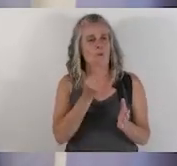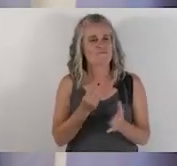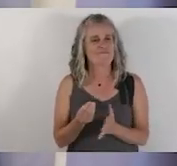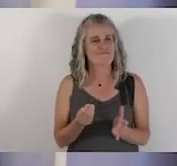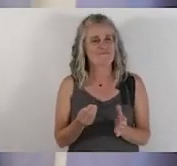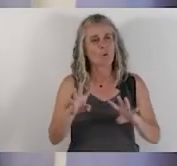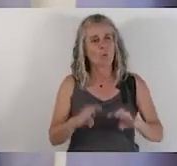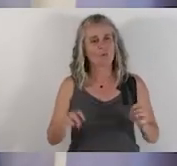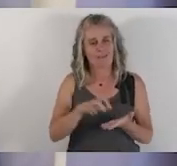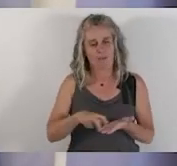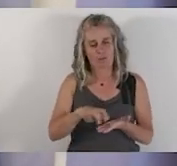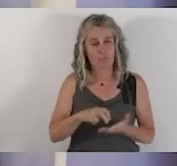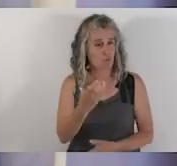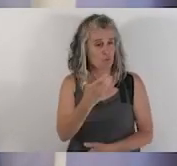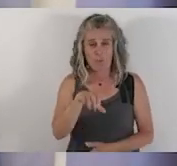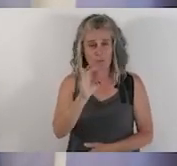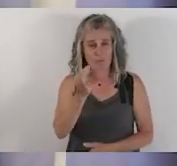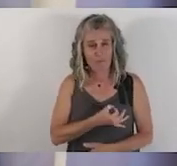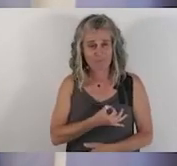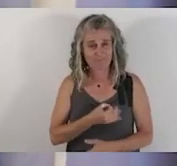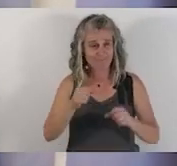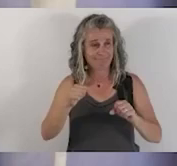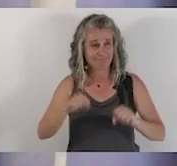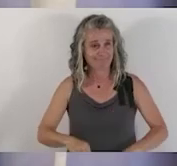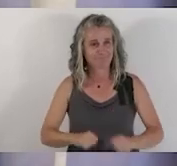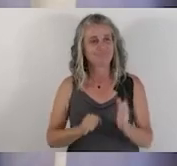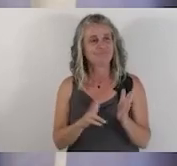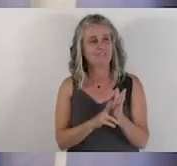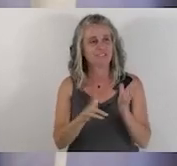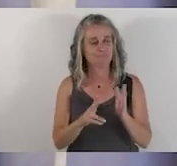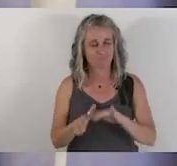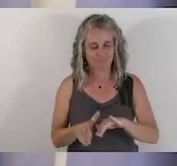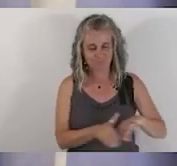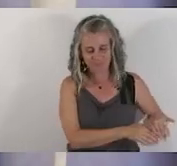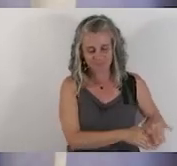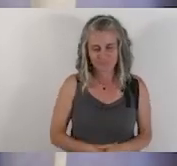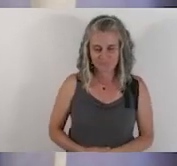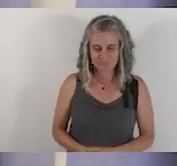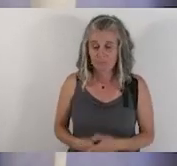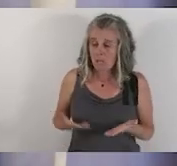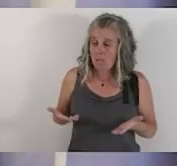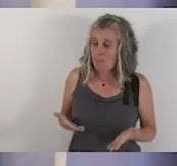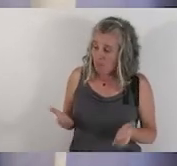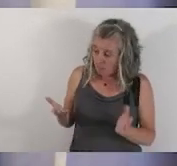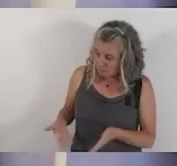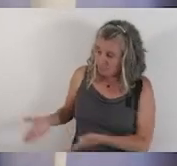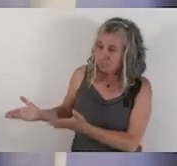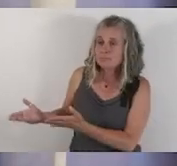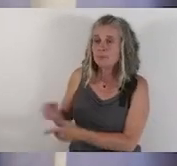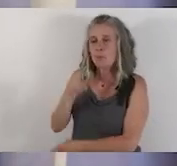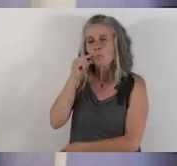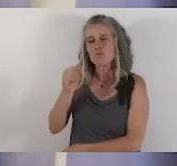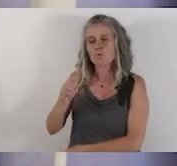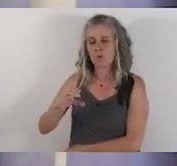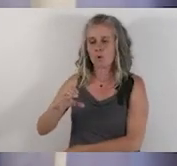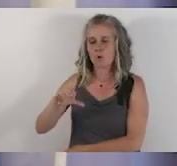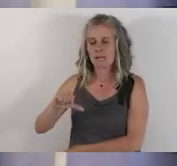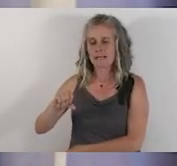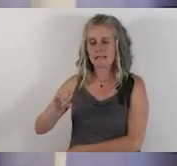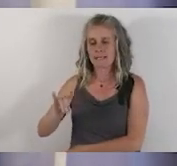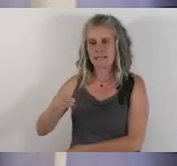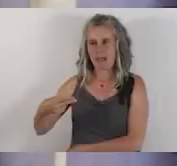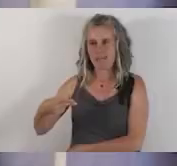favorable, unanime du Conseil. Et je passe la parole à Monsieur Kahn, le rapport